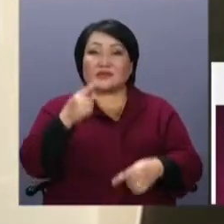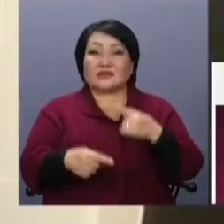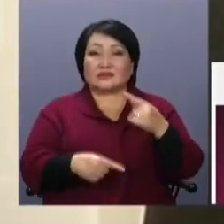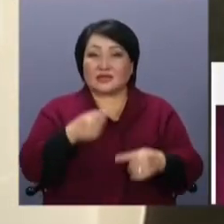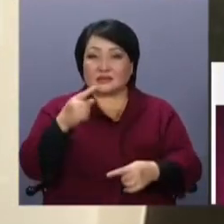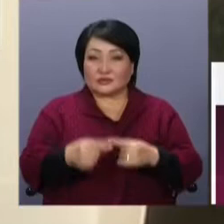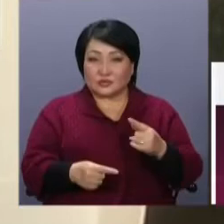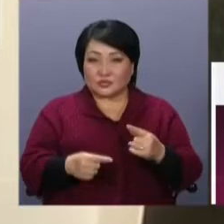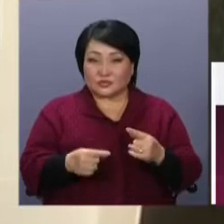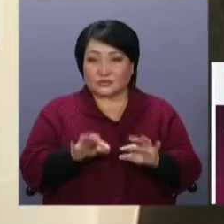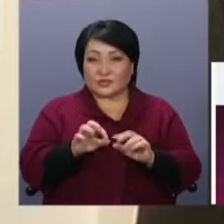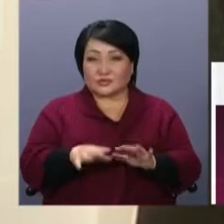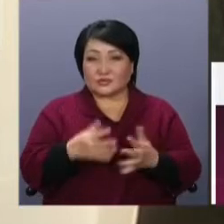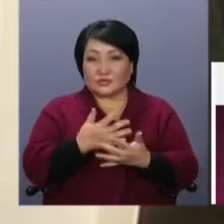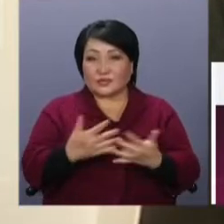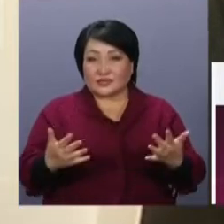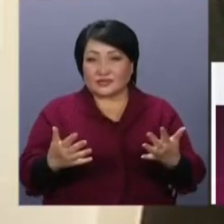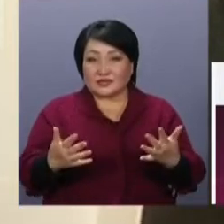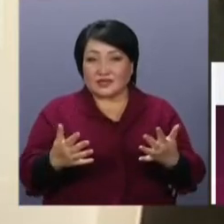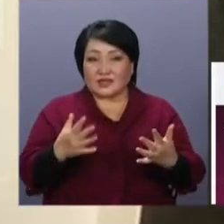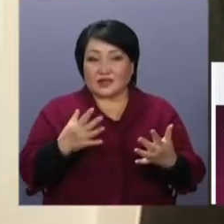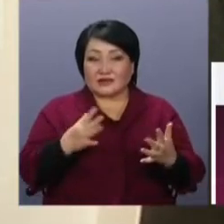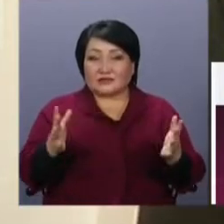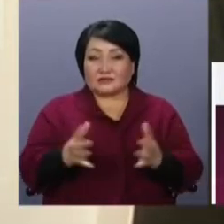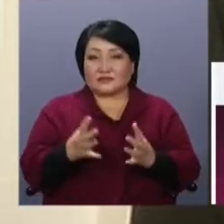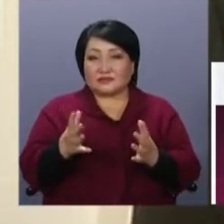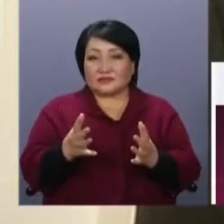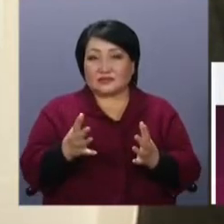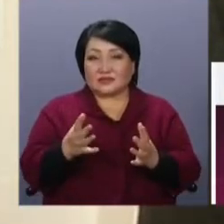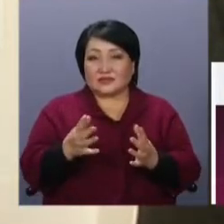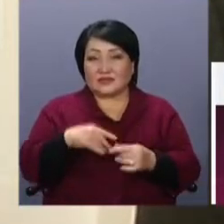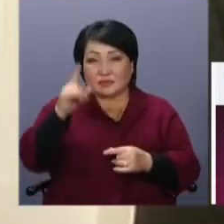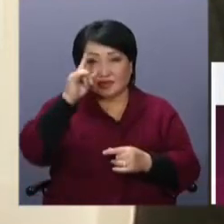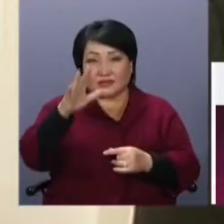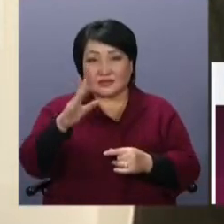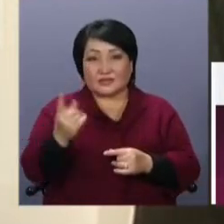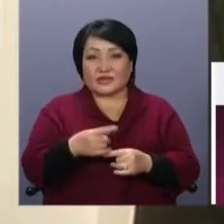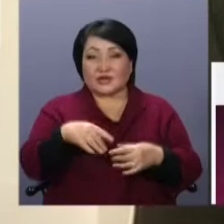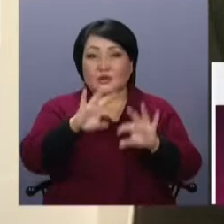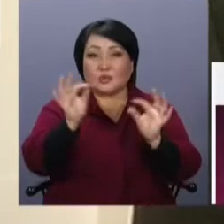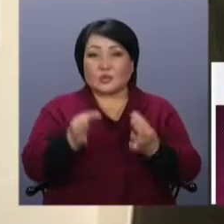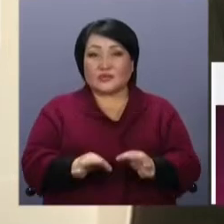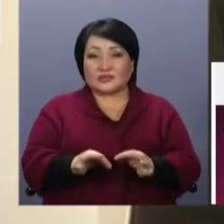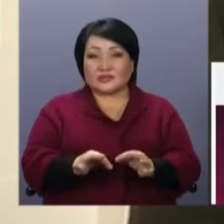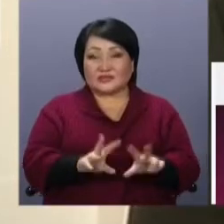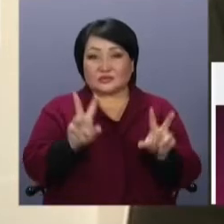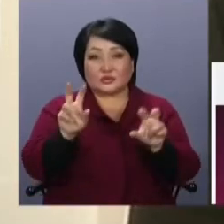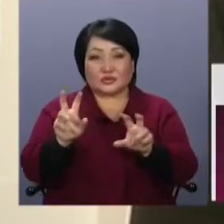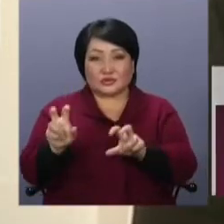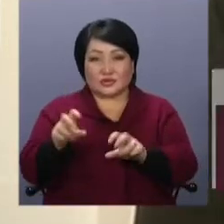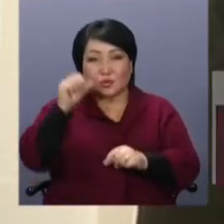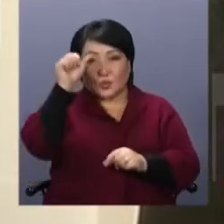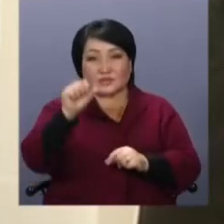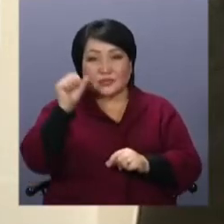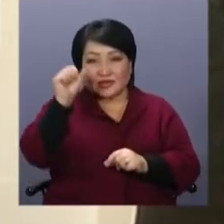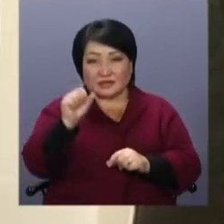дәстүрлерінің аялап күтетін Жапон халқында белгілі бір өнер түрлеріне, өзбек халқында,